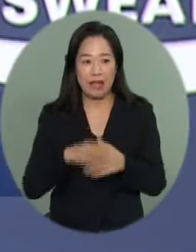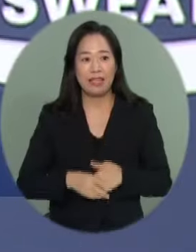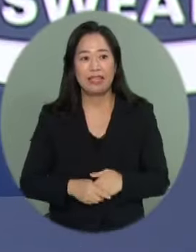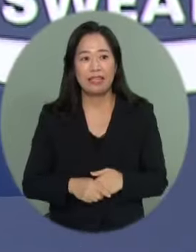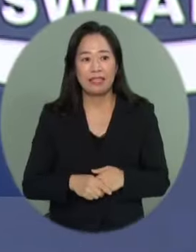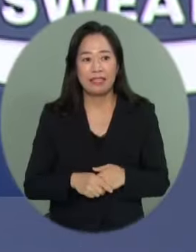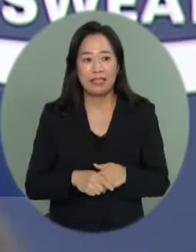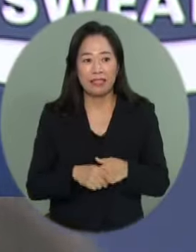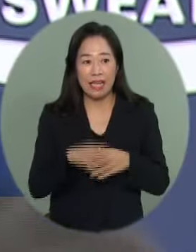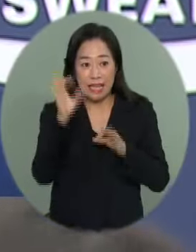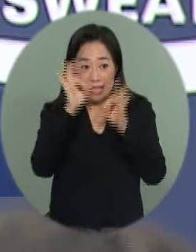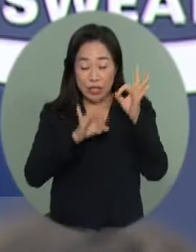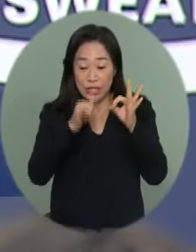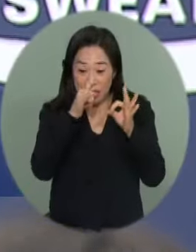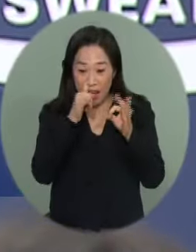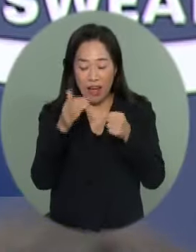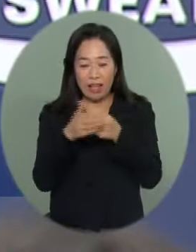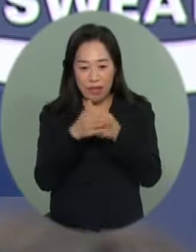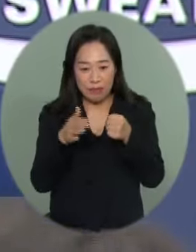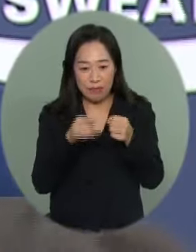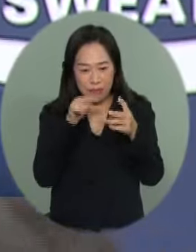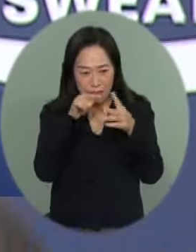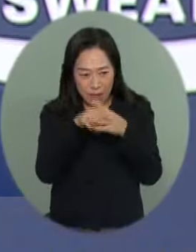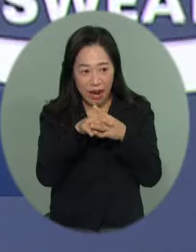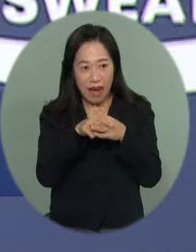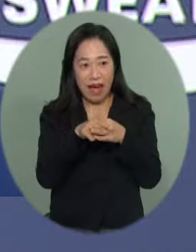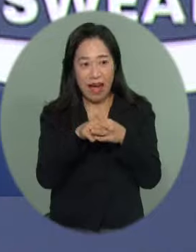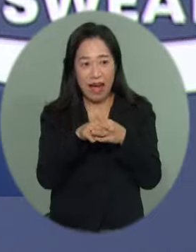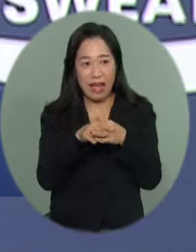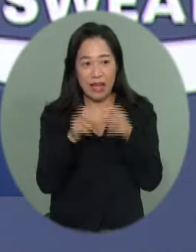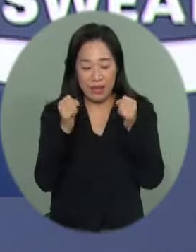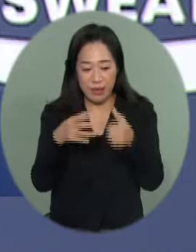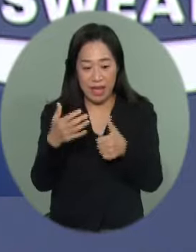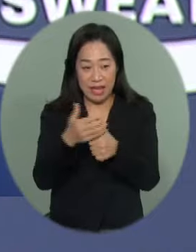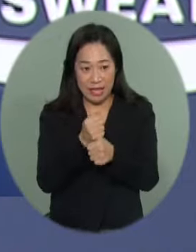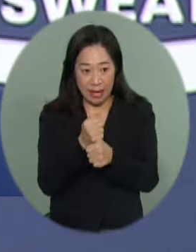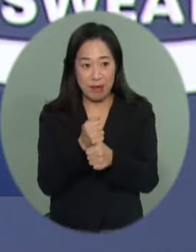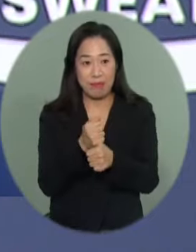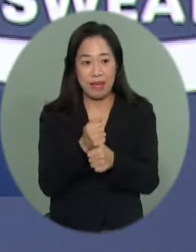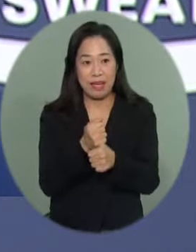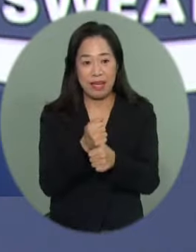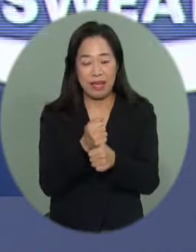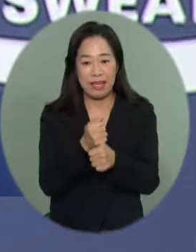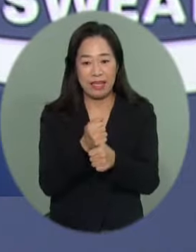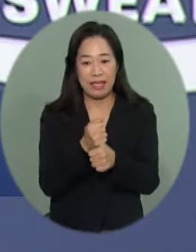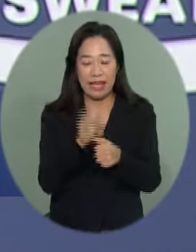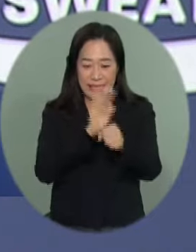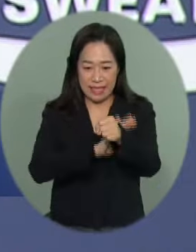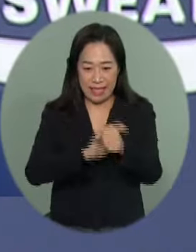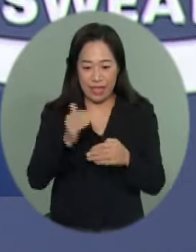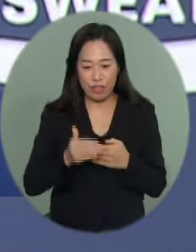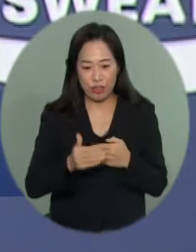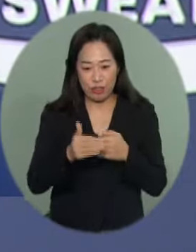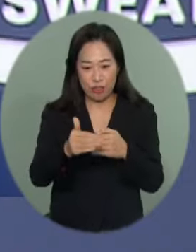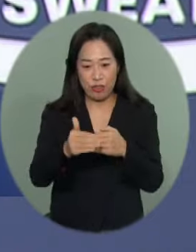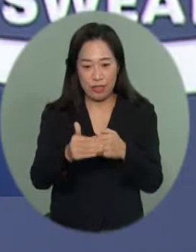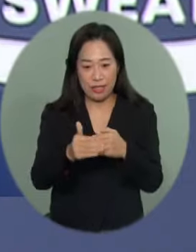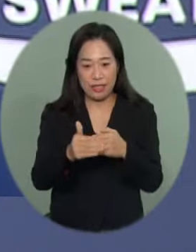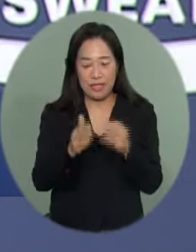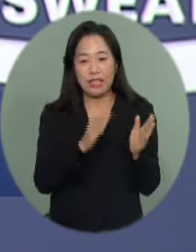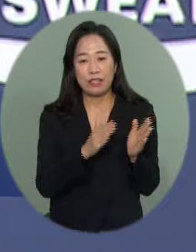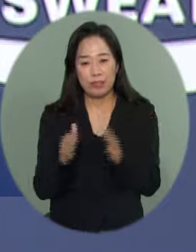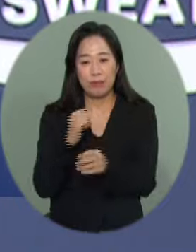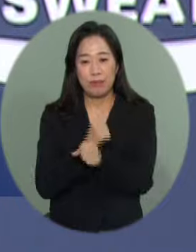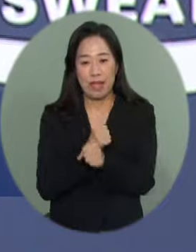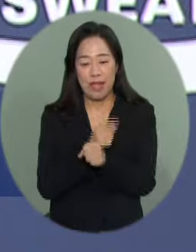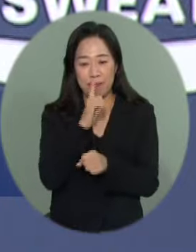빈틈이 있기 때문에 그 빈틈을 파고 들어가지고 충만한 기로 기아를 한번 잡아볼 수